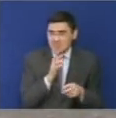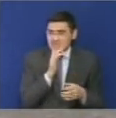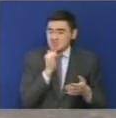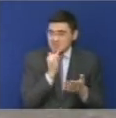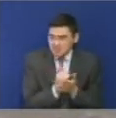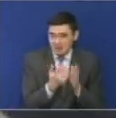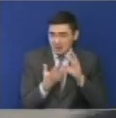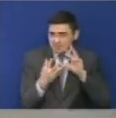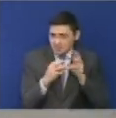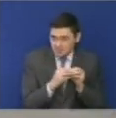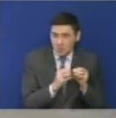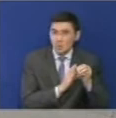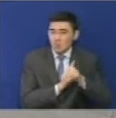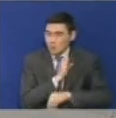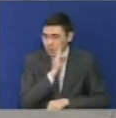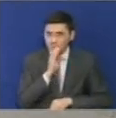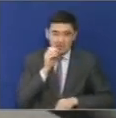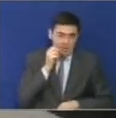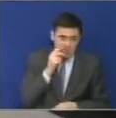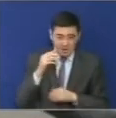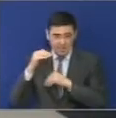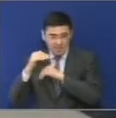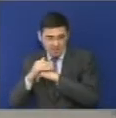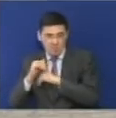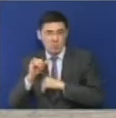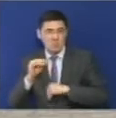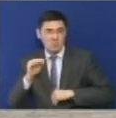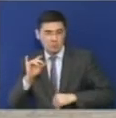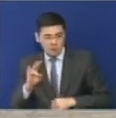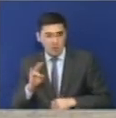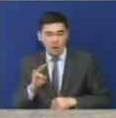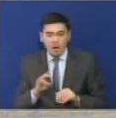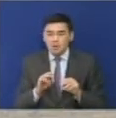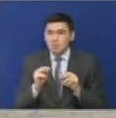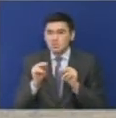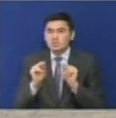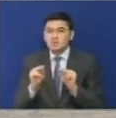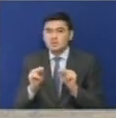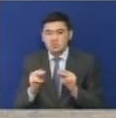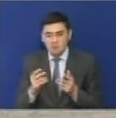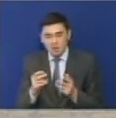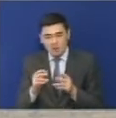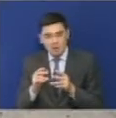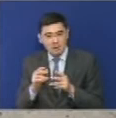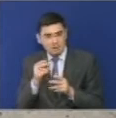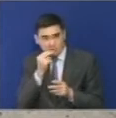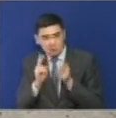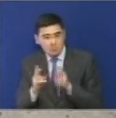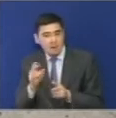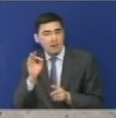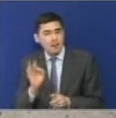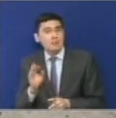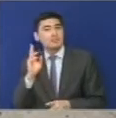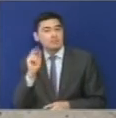таңғы, түскі және кешкі астар ата-аналарға балаларына дұрыс тамақтану үлгісін көрсетіп, отбасылық байланысты нығайтуға